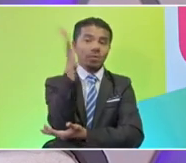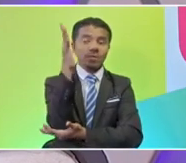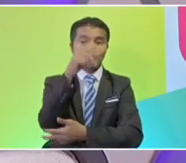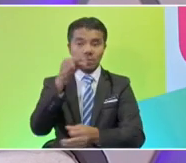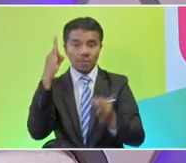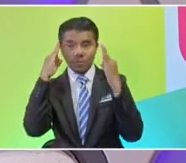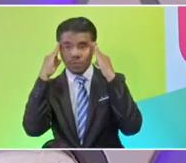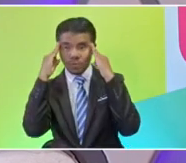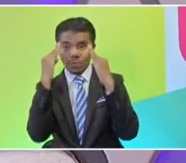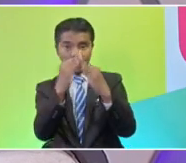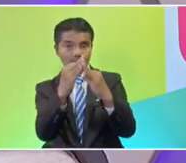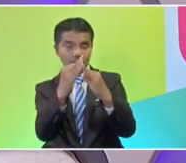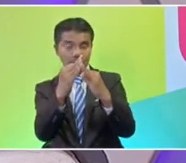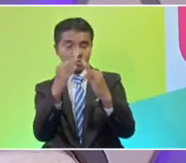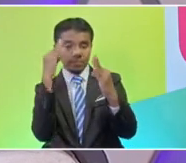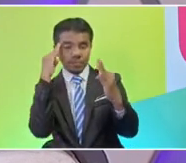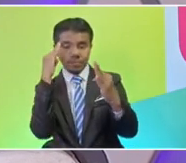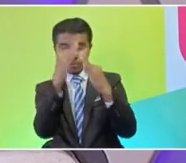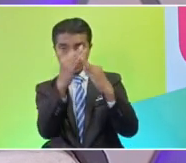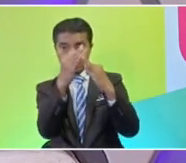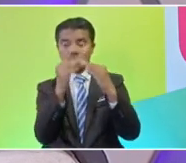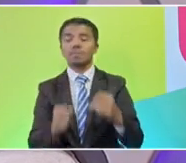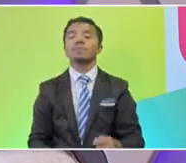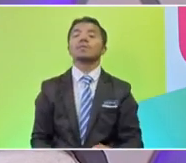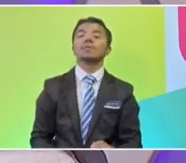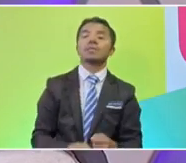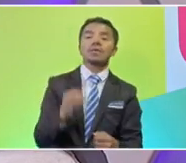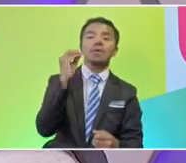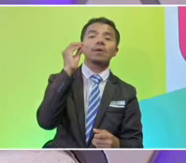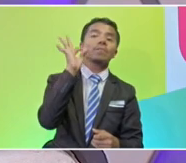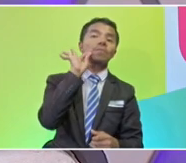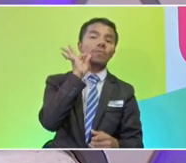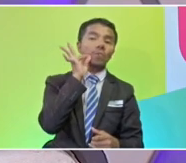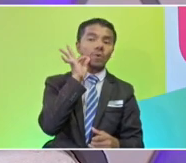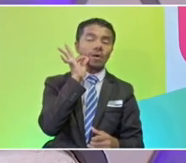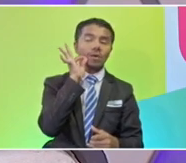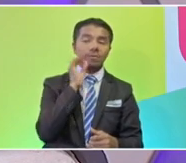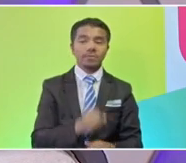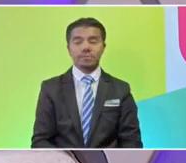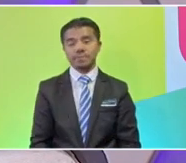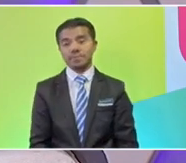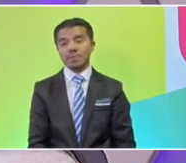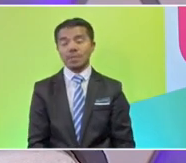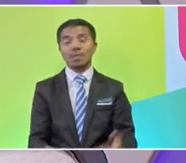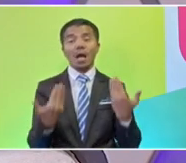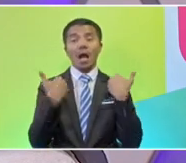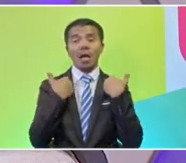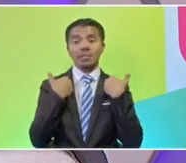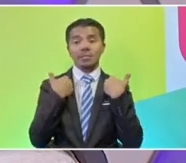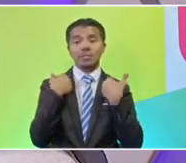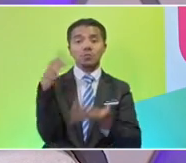tentang buah nih ya dia ada buah ada tumbuhan yang mengeluarkan buah-buahan ada tumbuhan yang